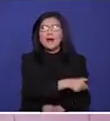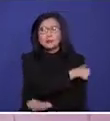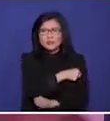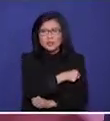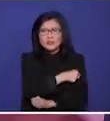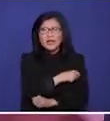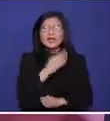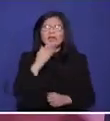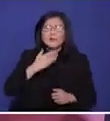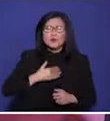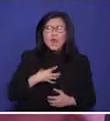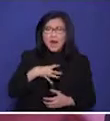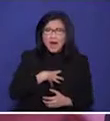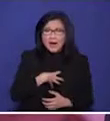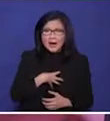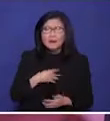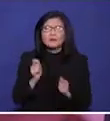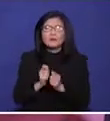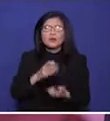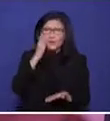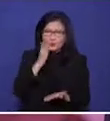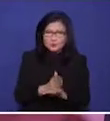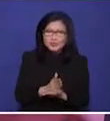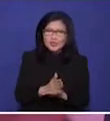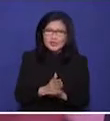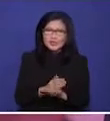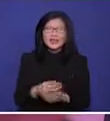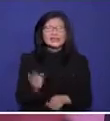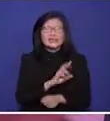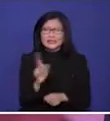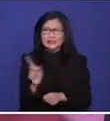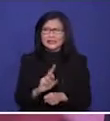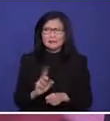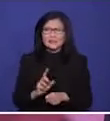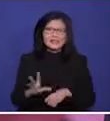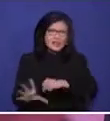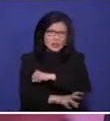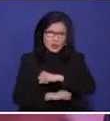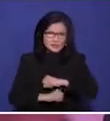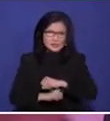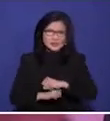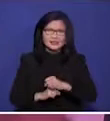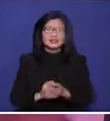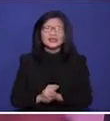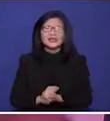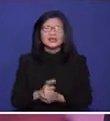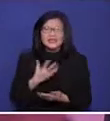mengambil keputusan sehingga dia tidak bisa dikorupsi, dia tidak bisa tergoda